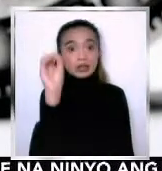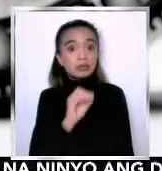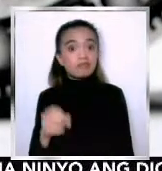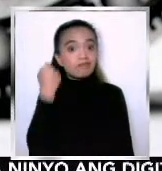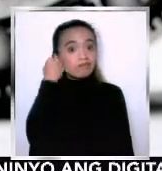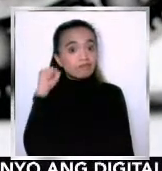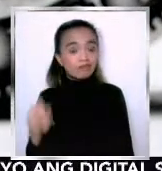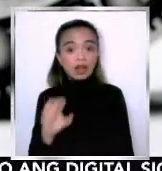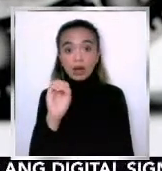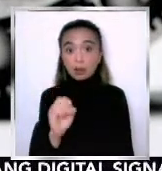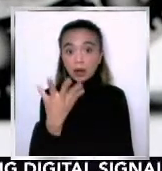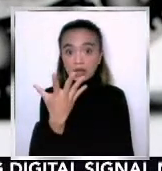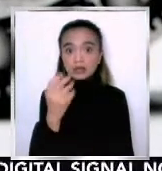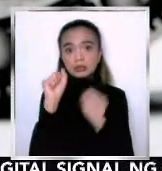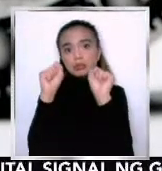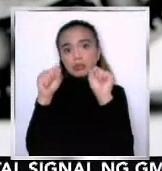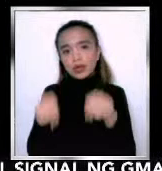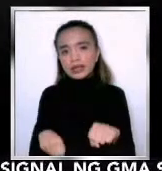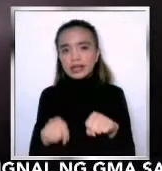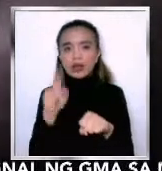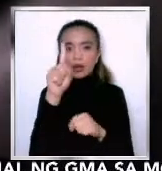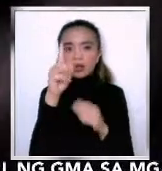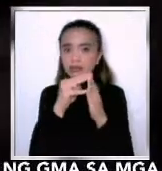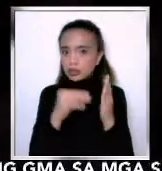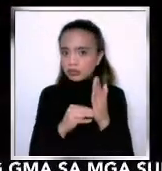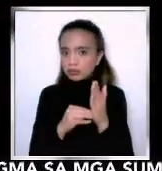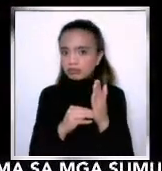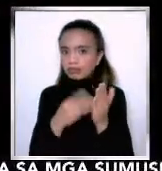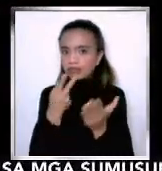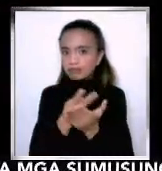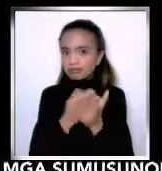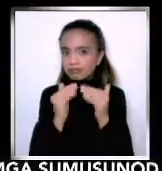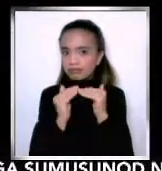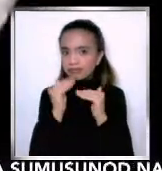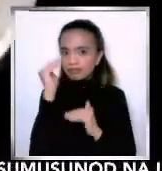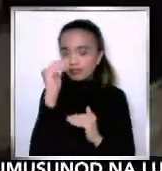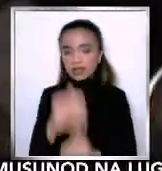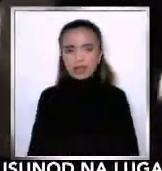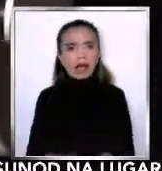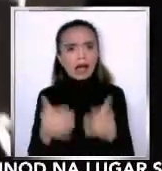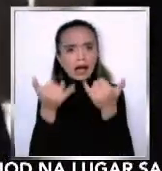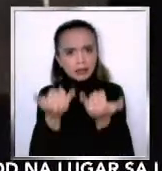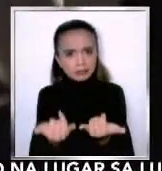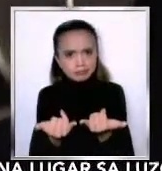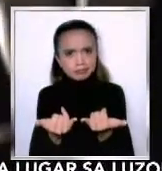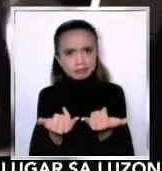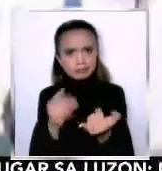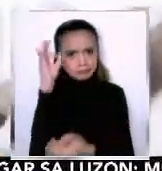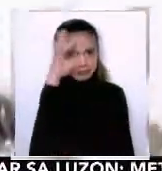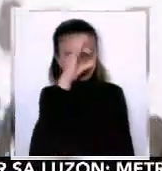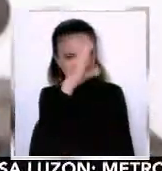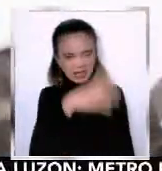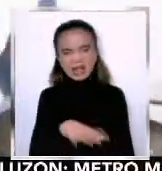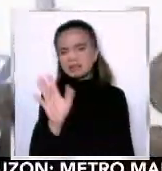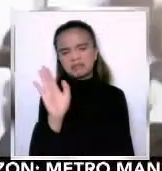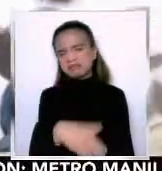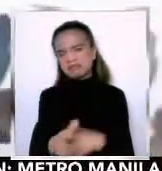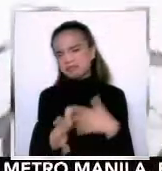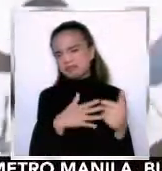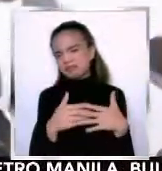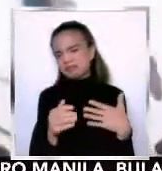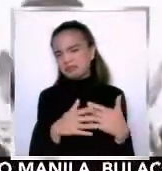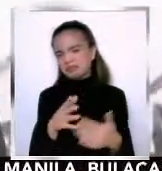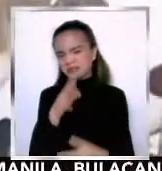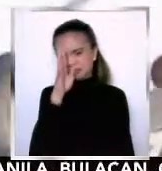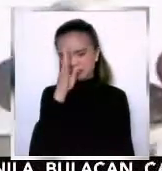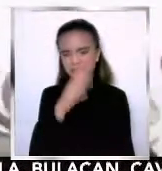kayang umabot ng mayigit 1,000,000 piso. Ngayon, sino magsasabing ang mga coins? Barya-barya lang. Ako po si Kuya Kim at